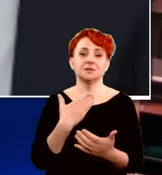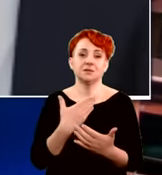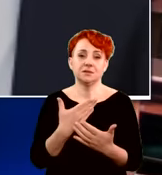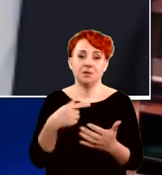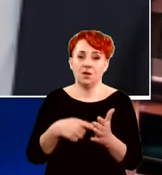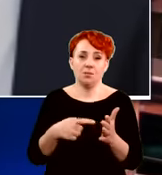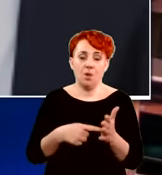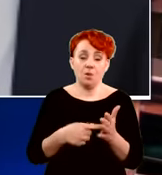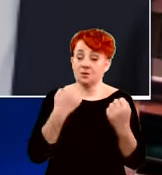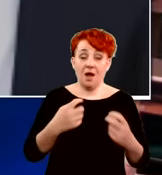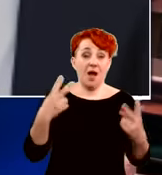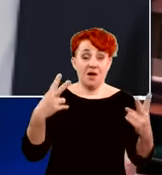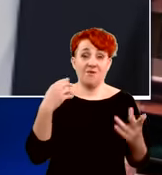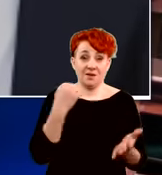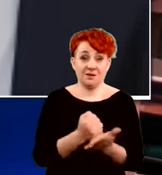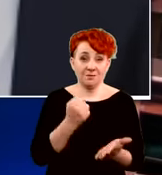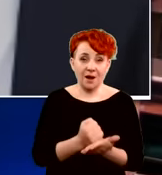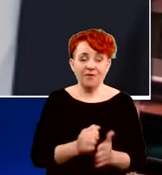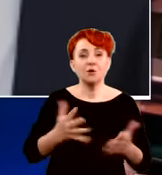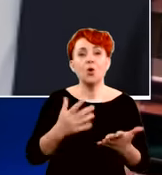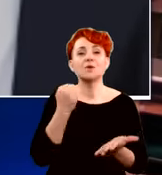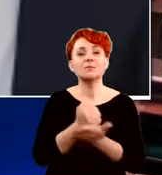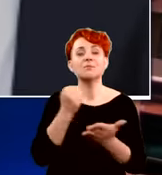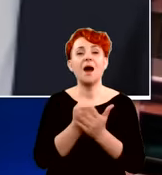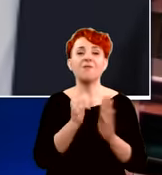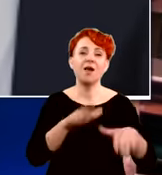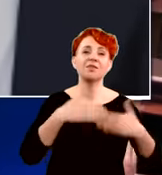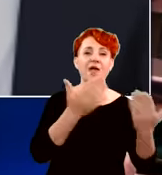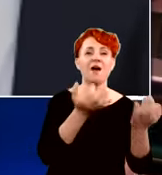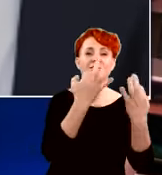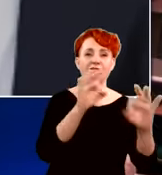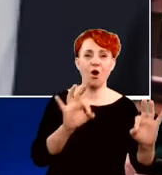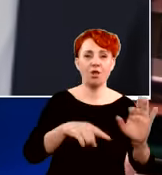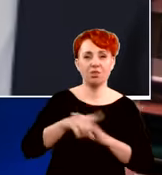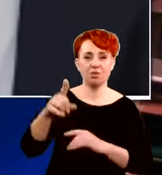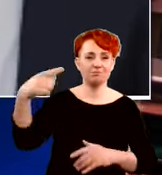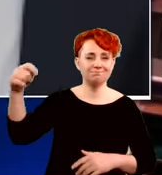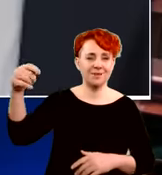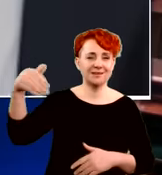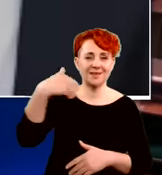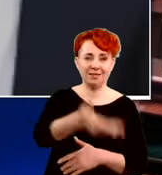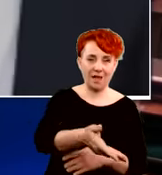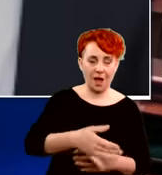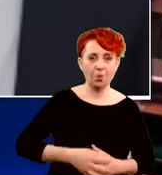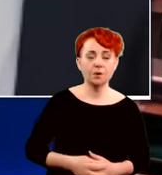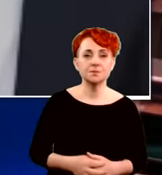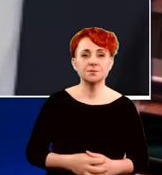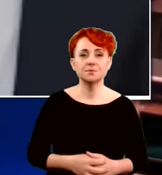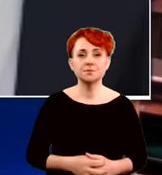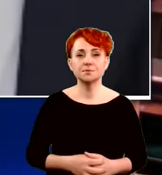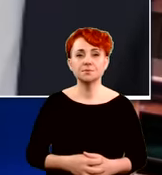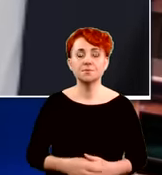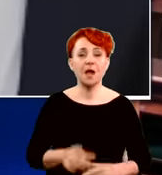bardzo istotna kwestia, sprawę ułaskawienia, którego dokonał pan prezydent i które zdaniem